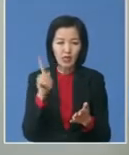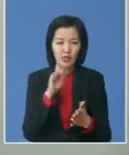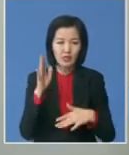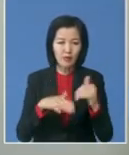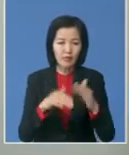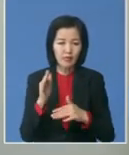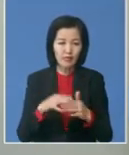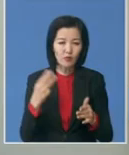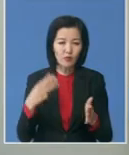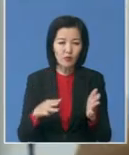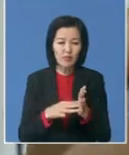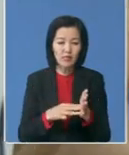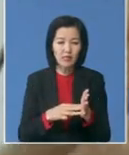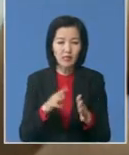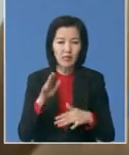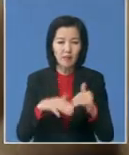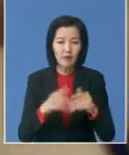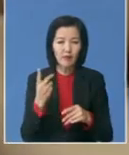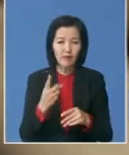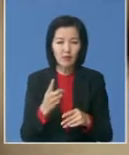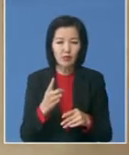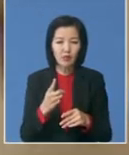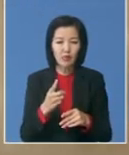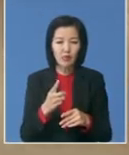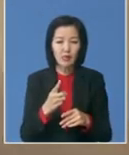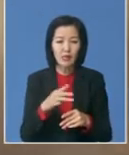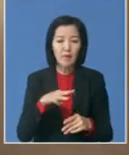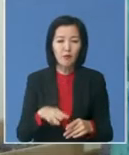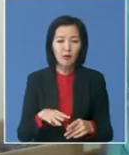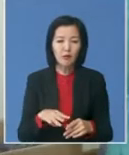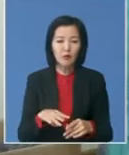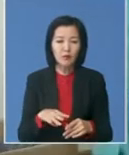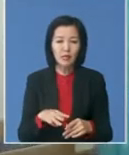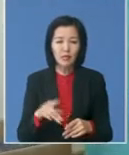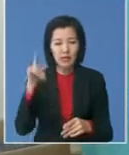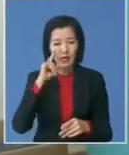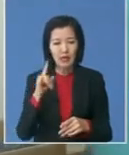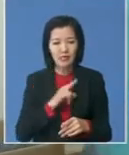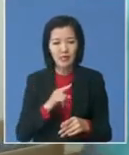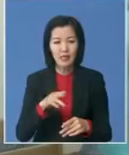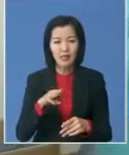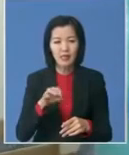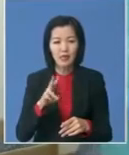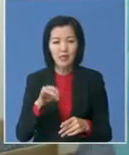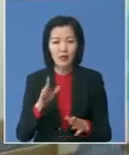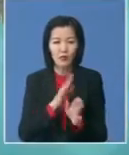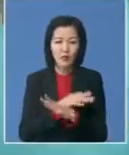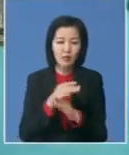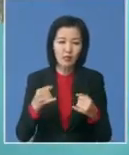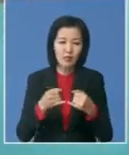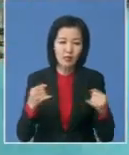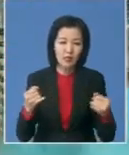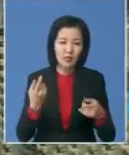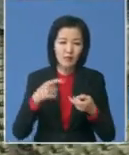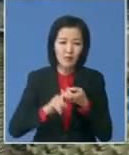жіберілген 38 маманның бірі болып, 1 маусымда Қазақтелеком акционерлік қоғамы филиалына қарасты Қапшағай желілік техникалық цехына